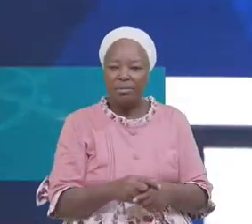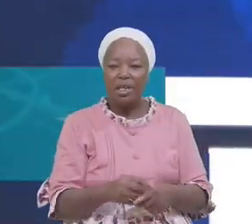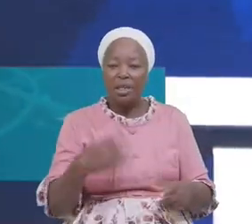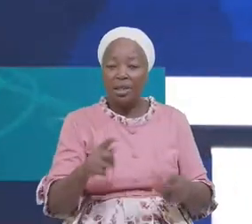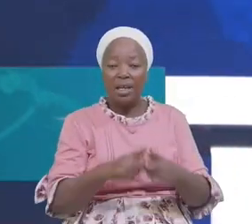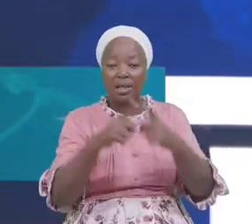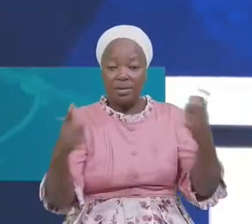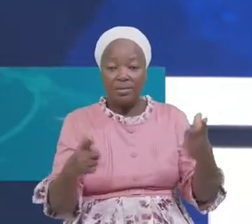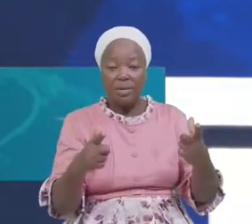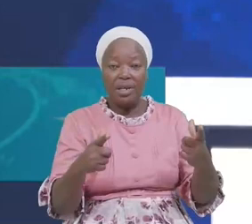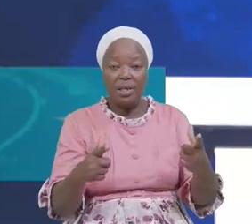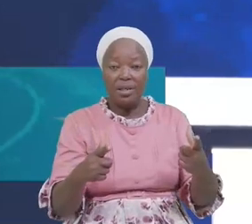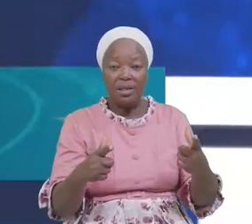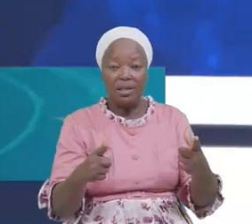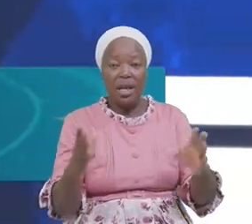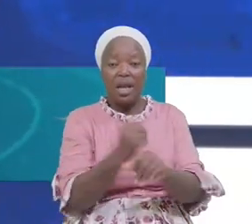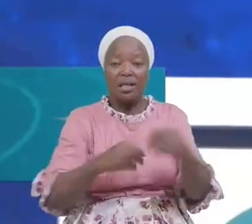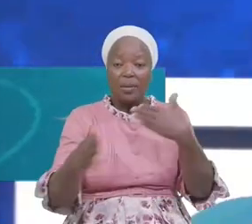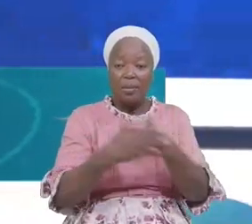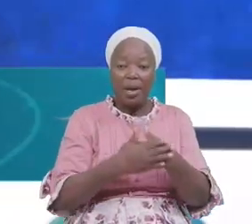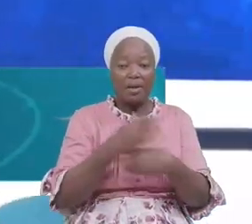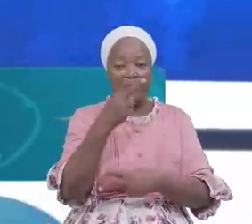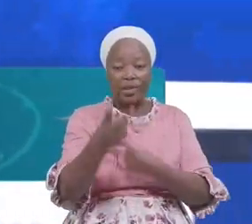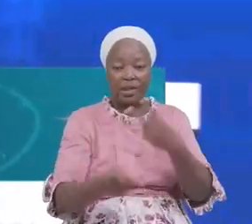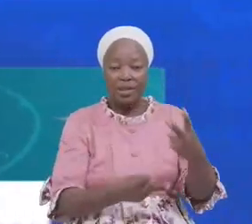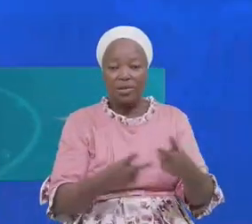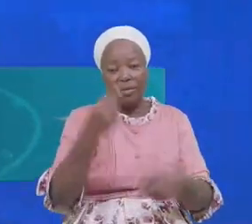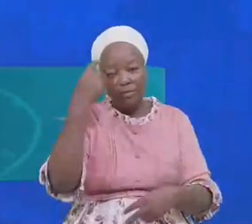Deuxième point, la grande visitation de restauration pour notre guérison.